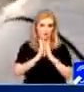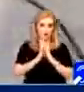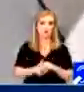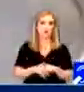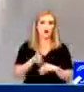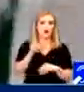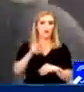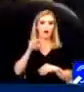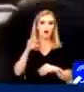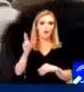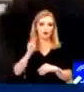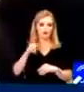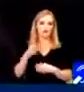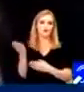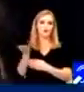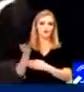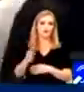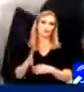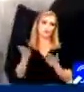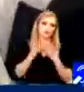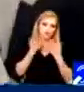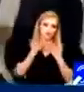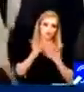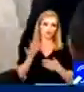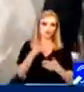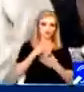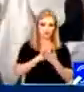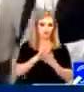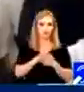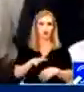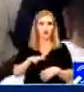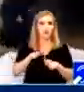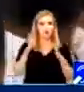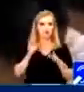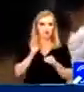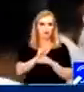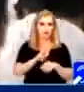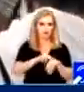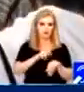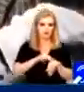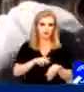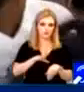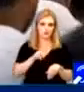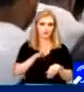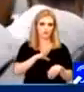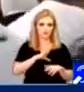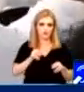de protecție pentru siguranța pelerinilor, pentru a evita incidentele din anii trecuți, când credincioșii s-au călcat în picioare.